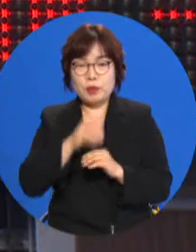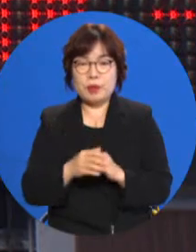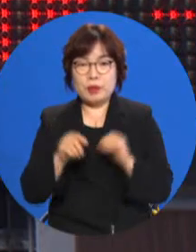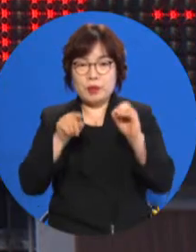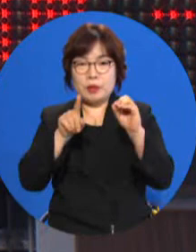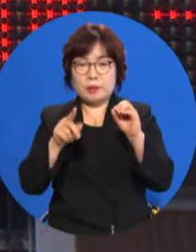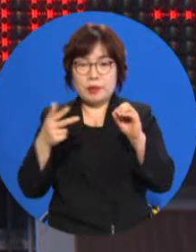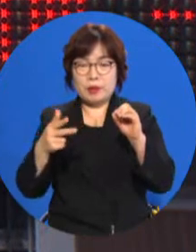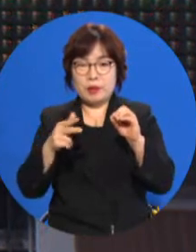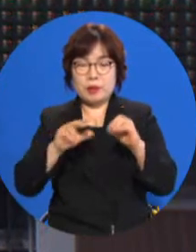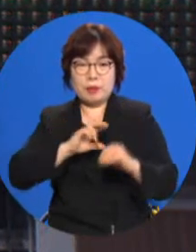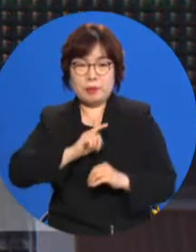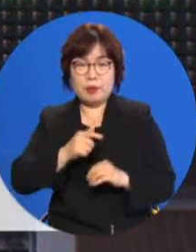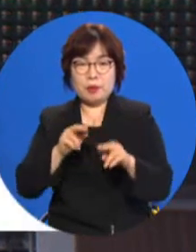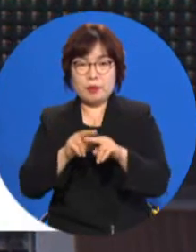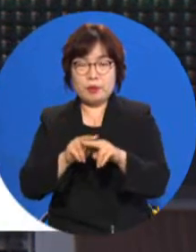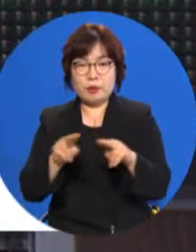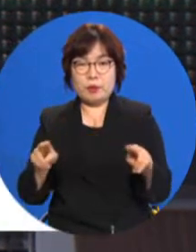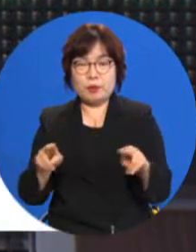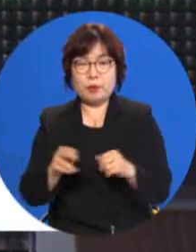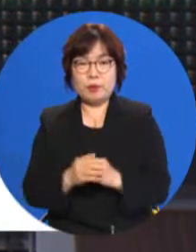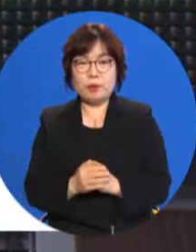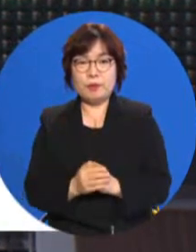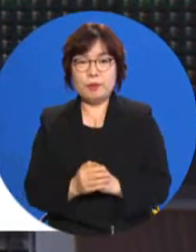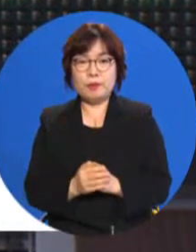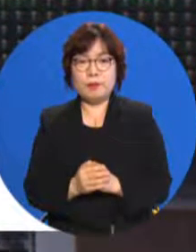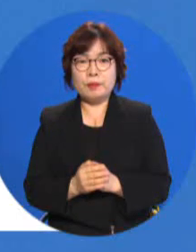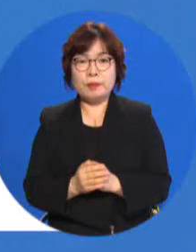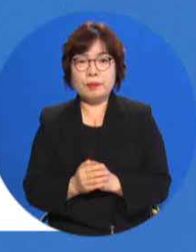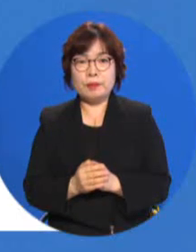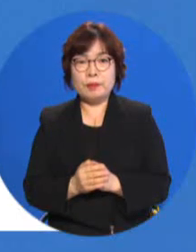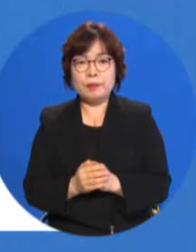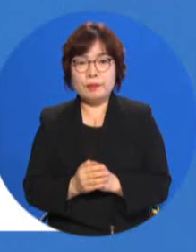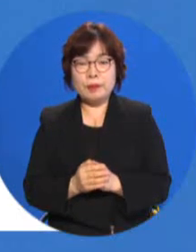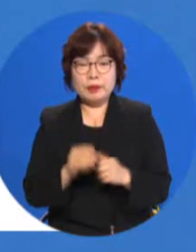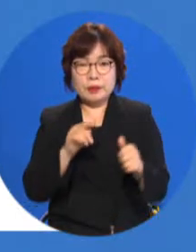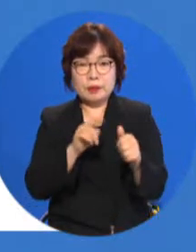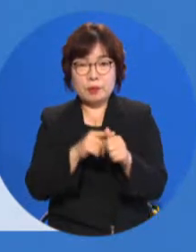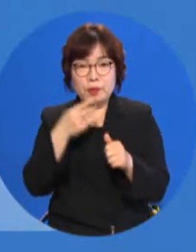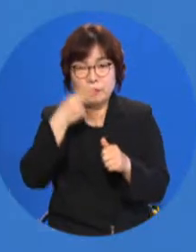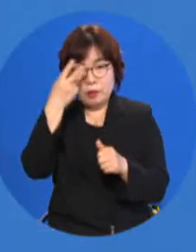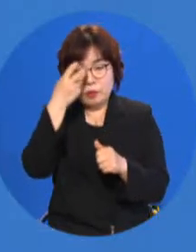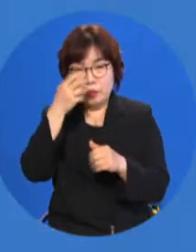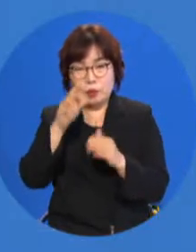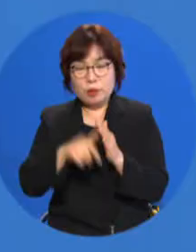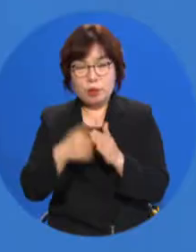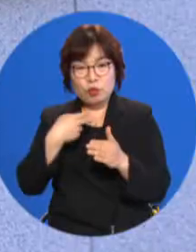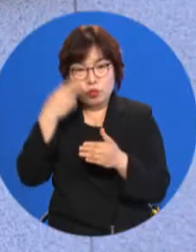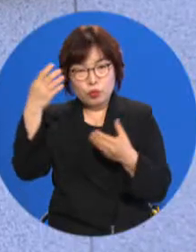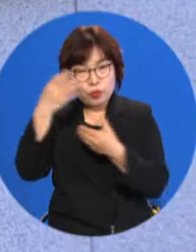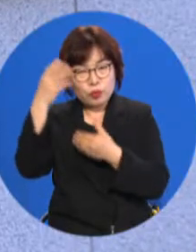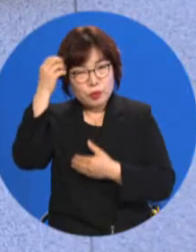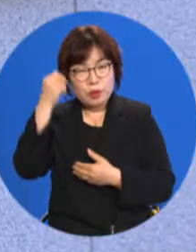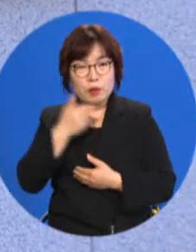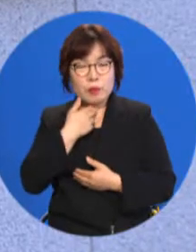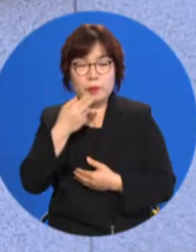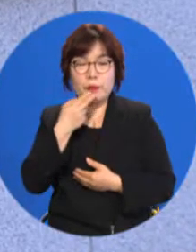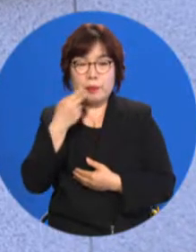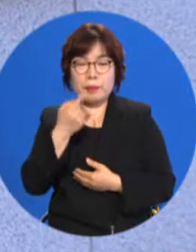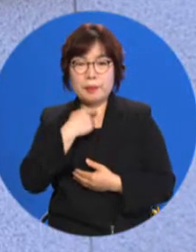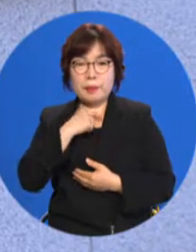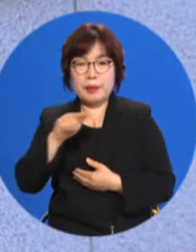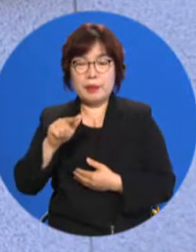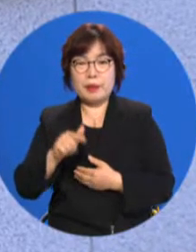농도는 면허 취소 수치인 0.17% 였읍니다 김씨는 경찰 조사에서 술에 취해 기억이 나지 않는다 며 혐의를